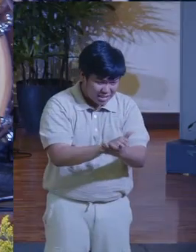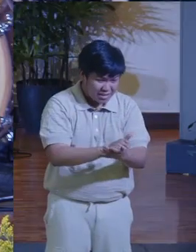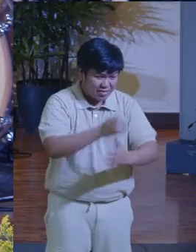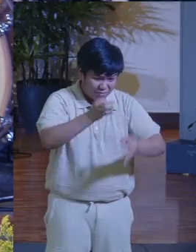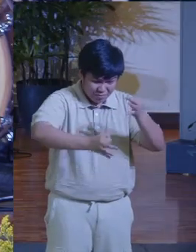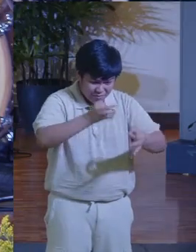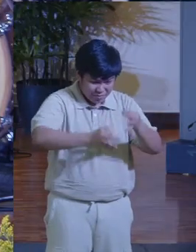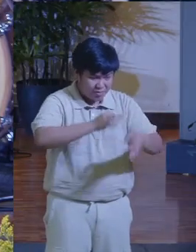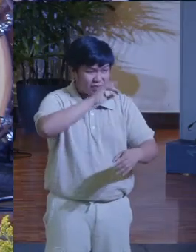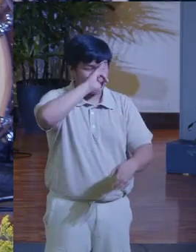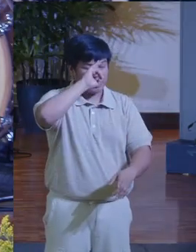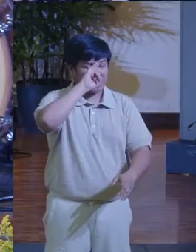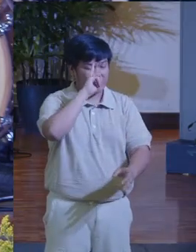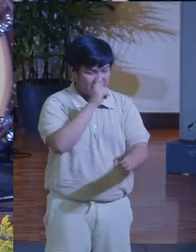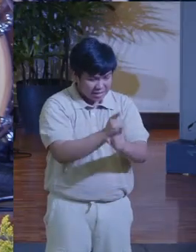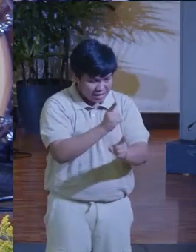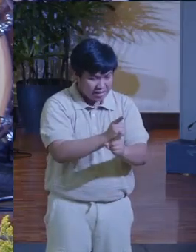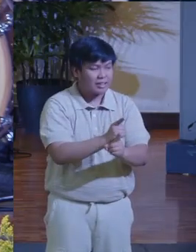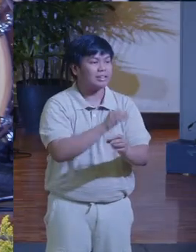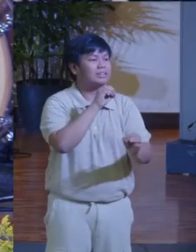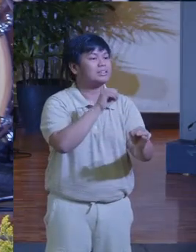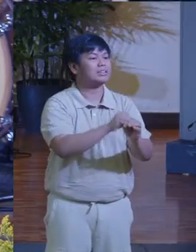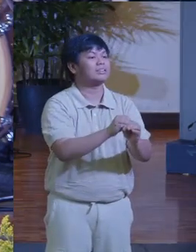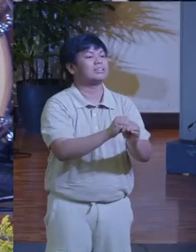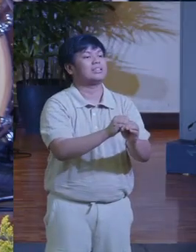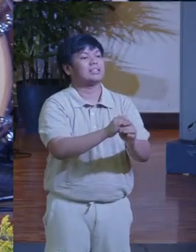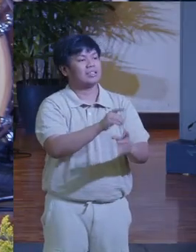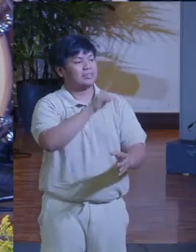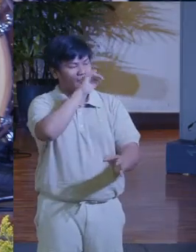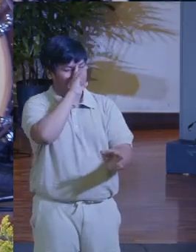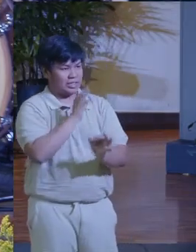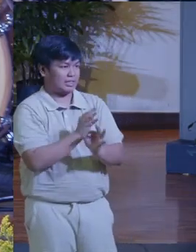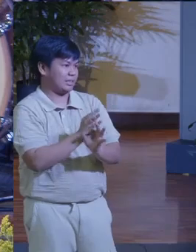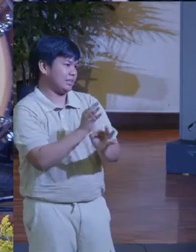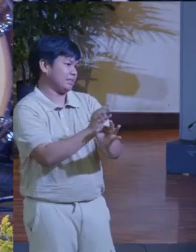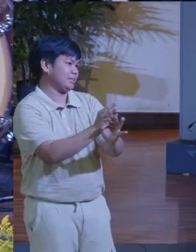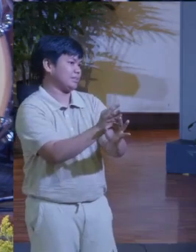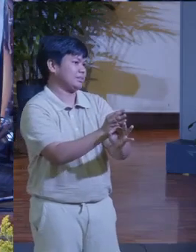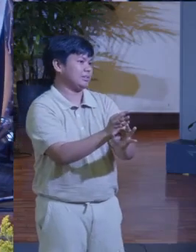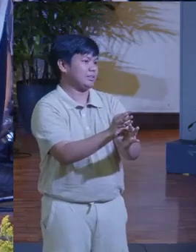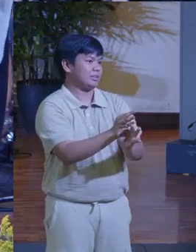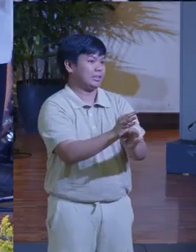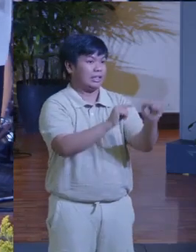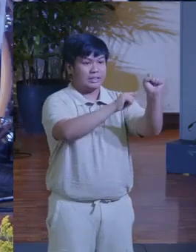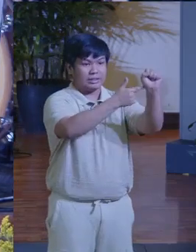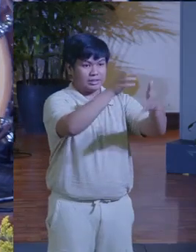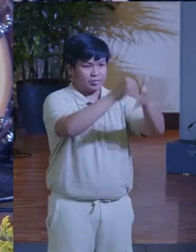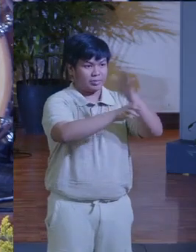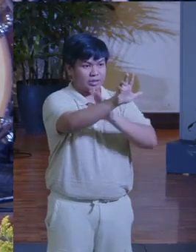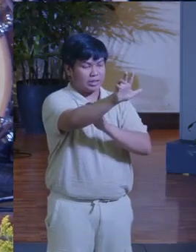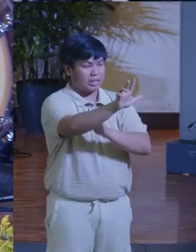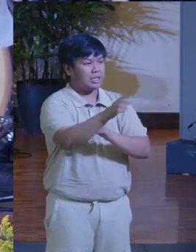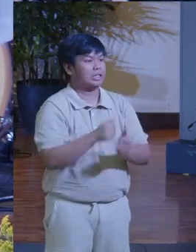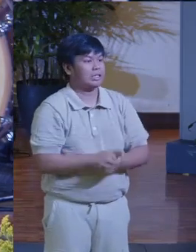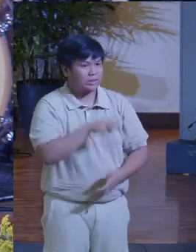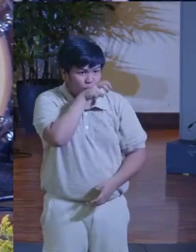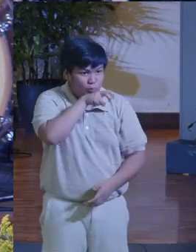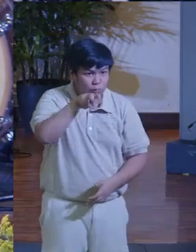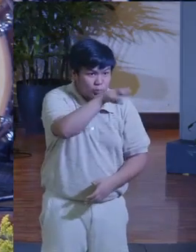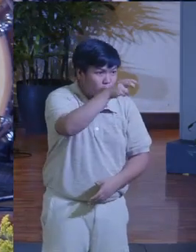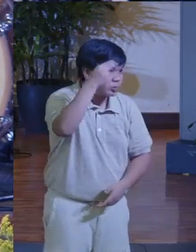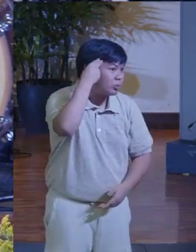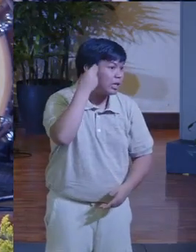serpent, the seed of the woman shall bruise your head. Genesis 3:15. Kaya sinabi niya